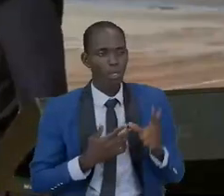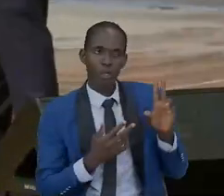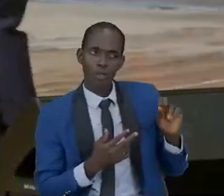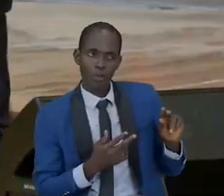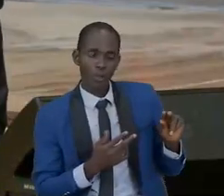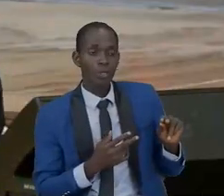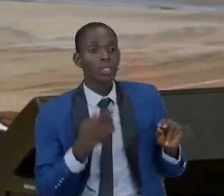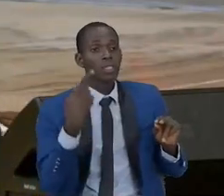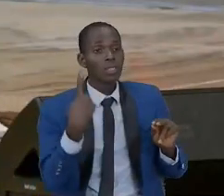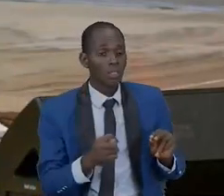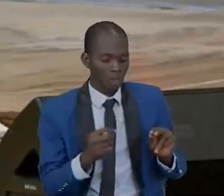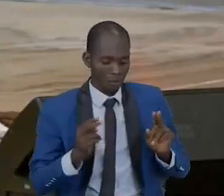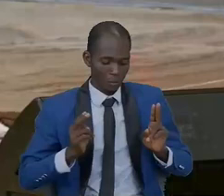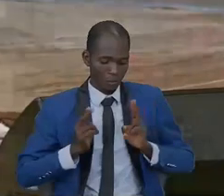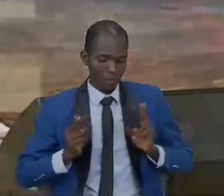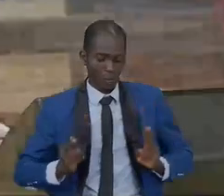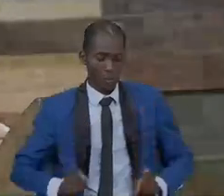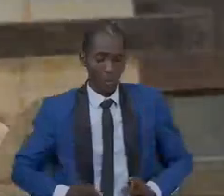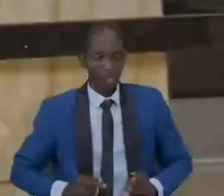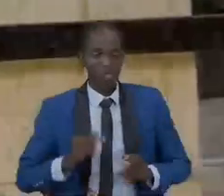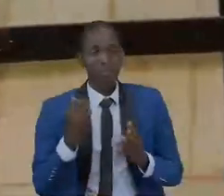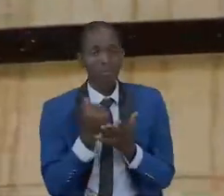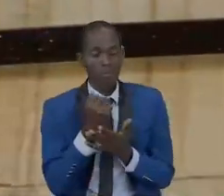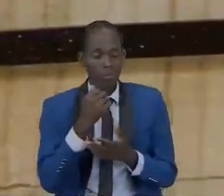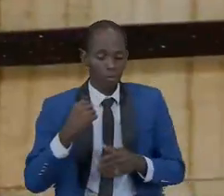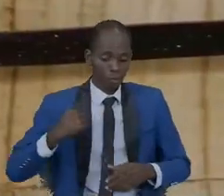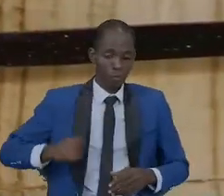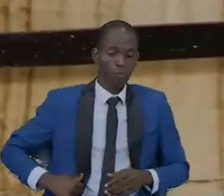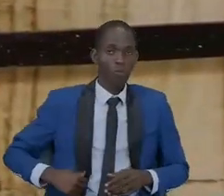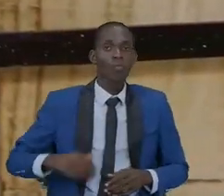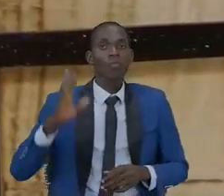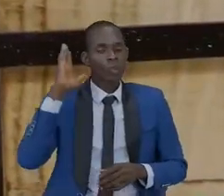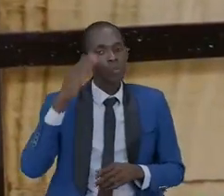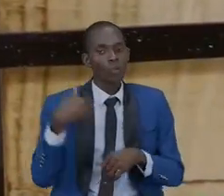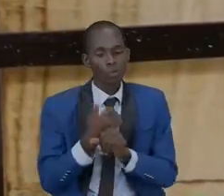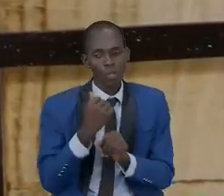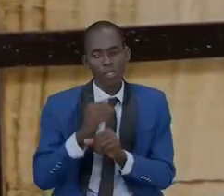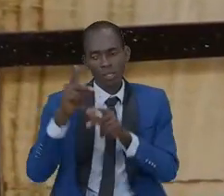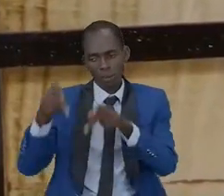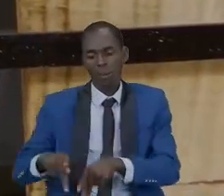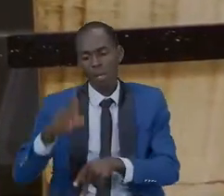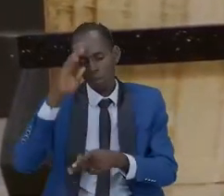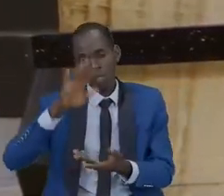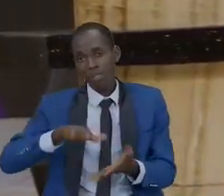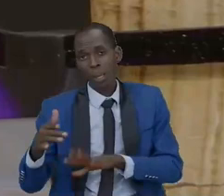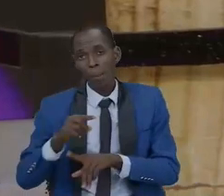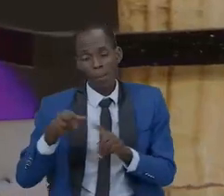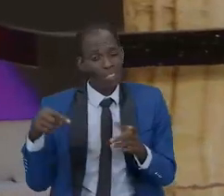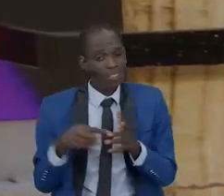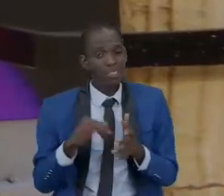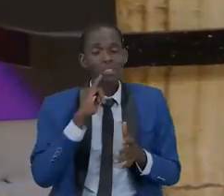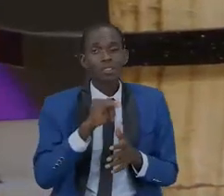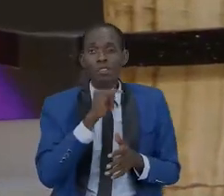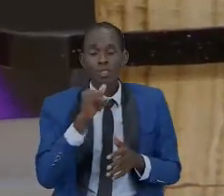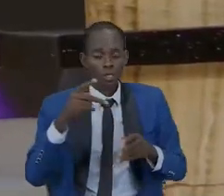pas du tout ouais la construction physique la mourir mais ici ils